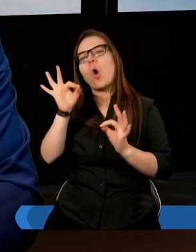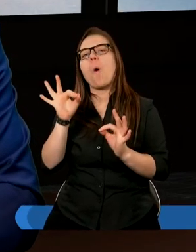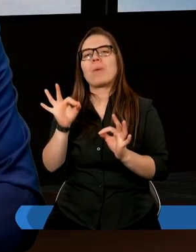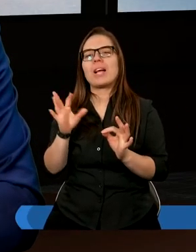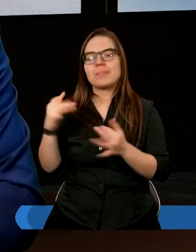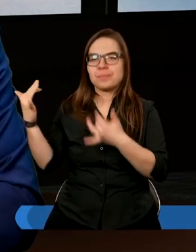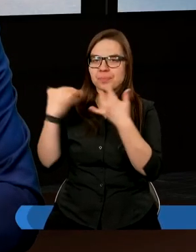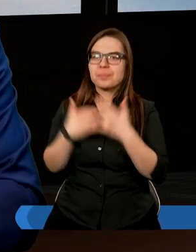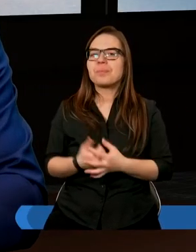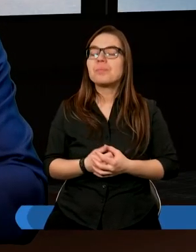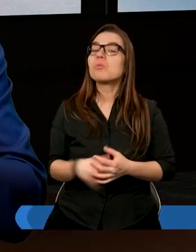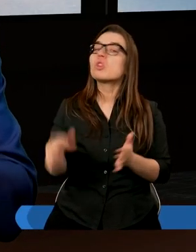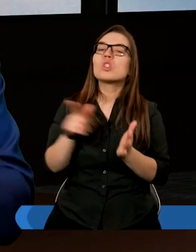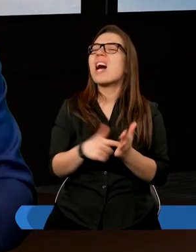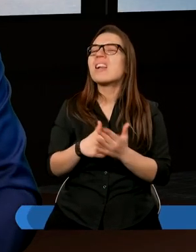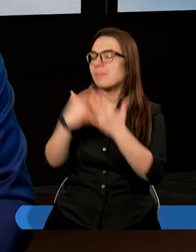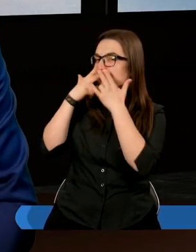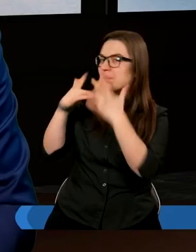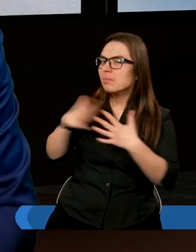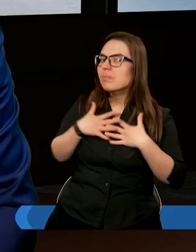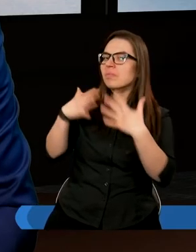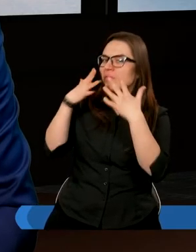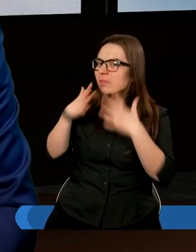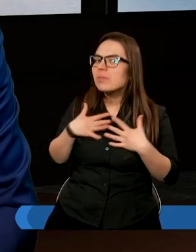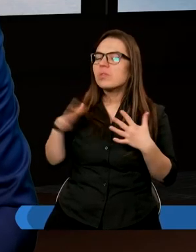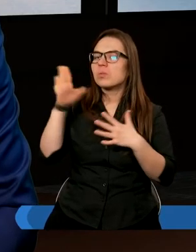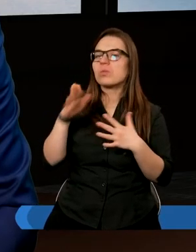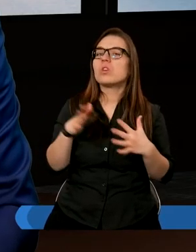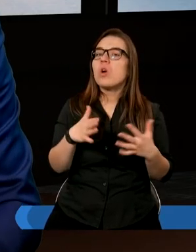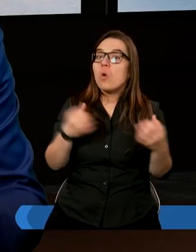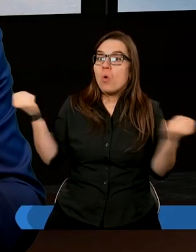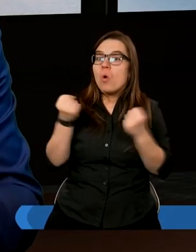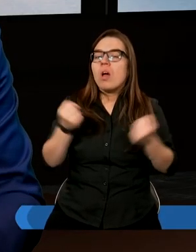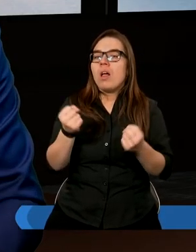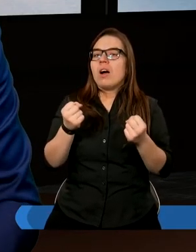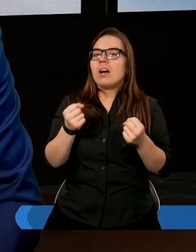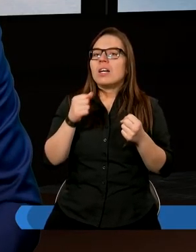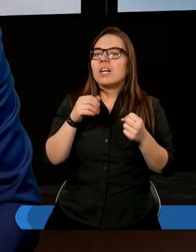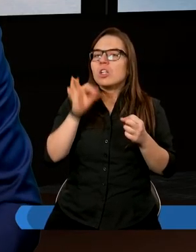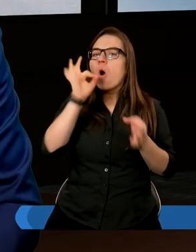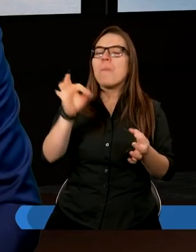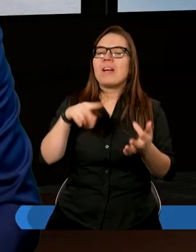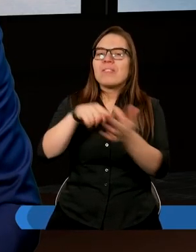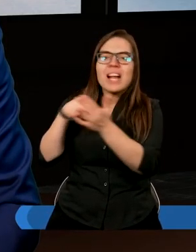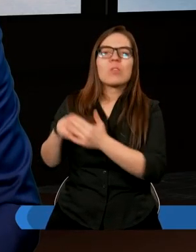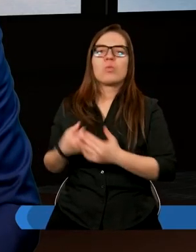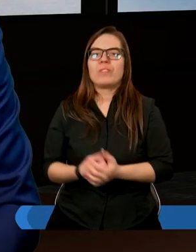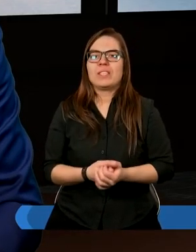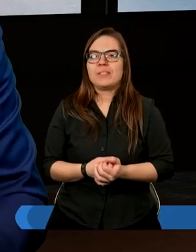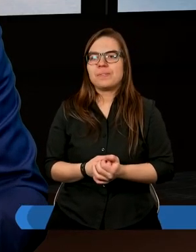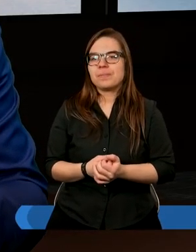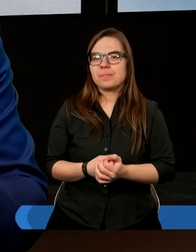Pan Bóg pokazuje właśnie często, jak rzeczywiście powinno być, prawda? I jeżeli chodzi o